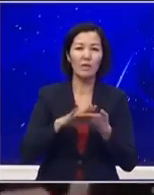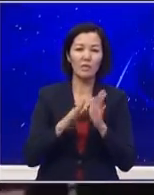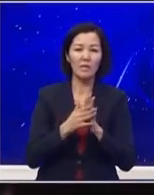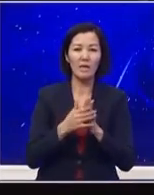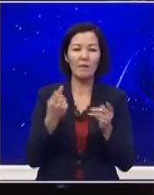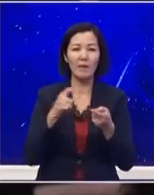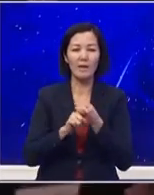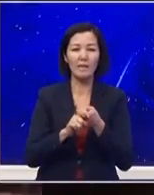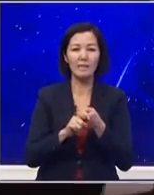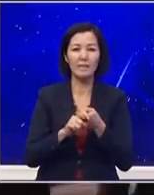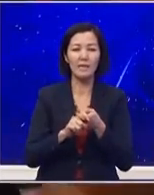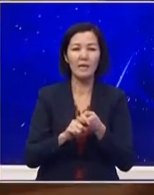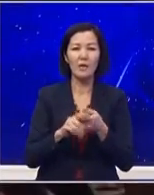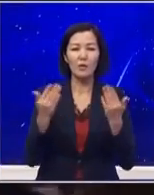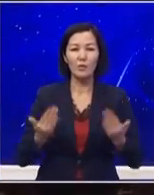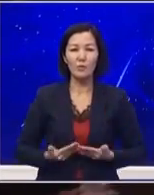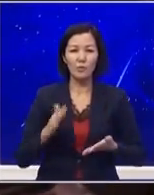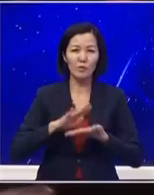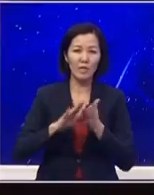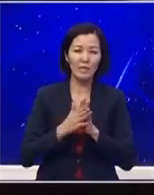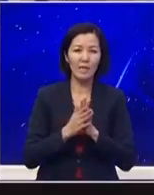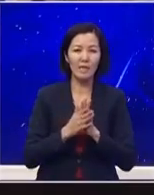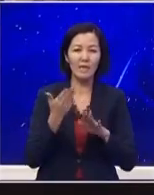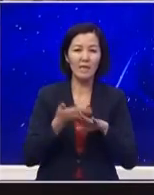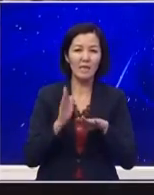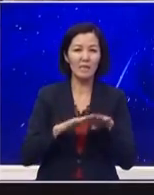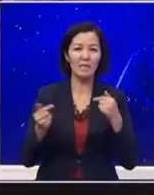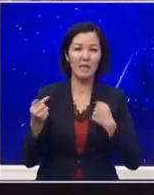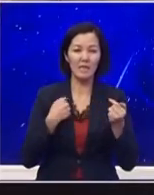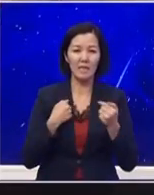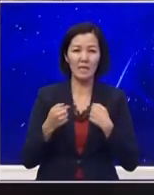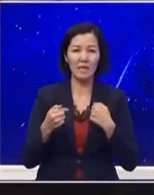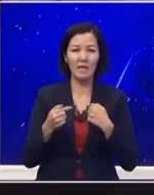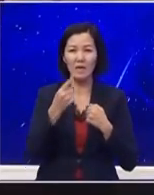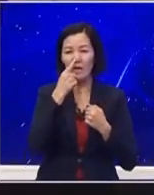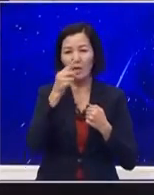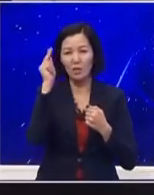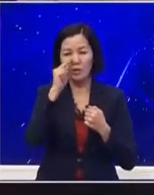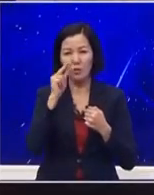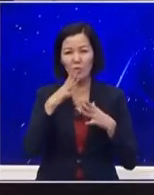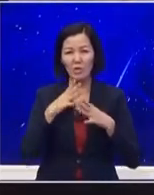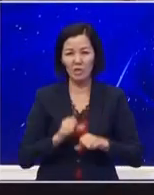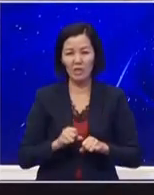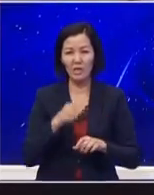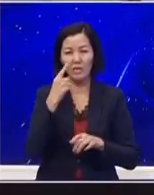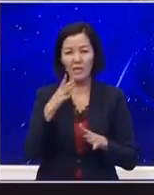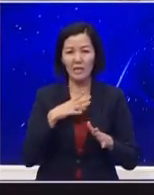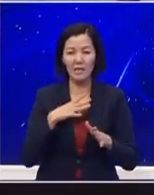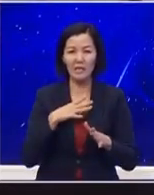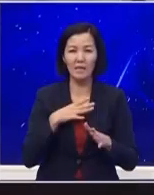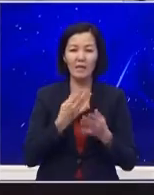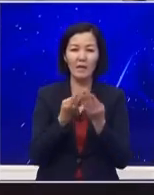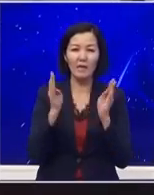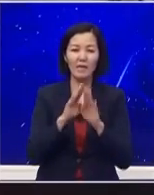әсерін тигізгенін, күнкөріс жағдайларының қиындығын айтып шағымданған. Білімгерлер қашықтан оқытудан шаршағанын жеткізген. Ел билігі